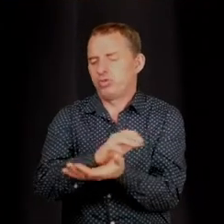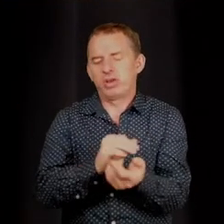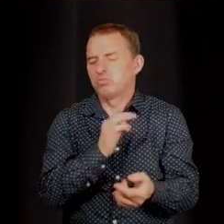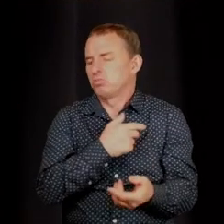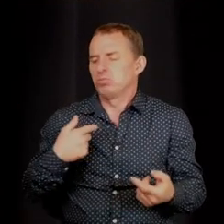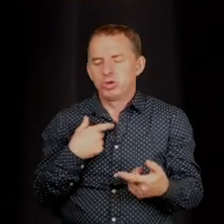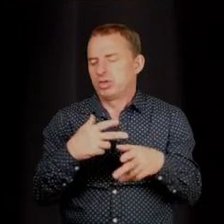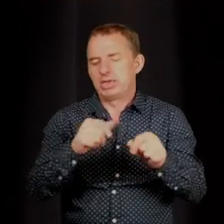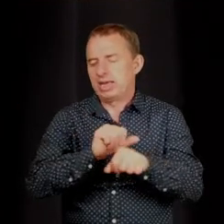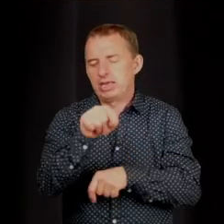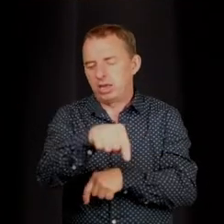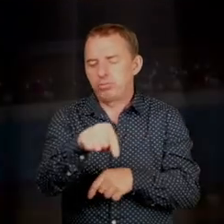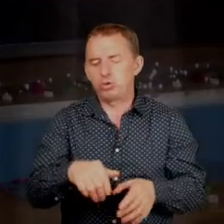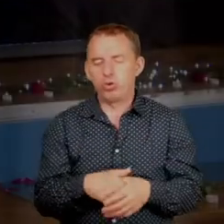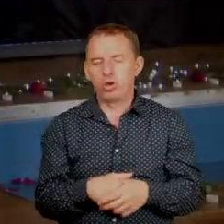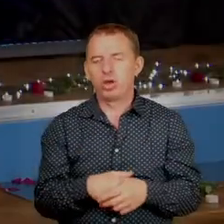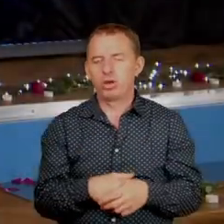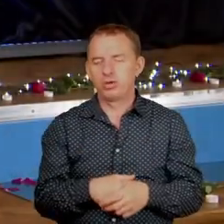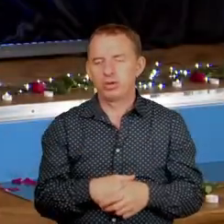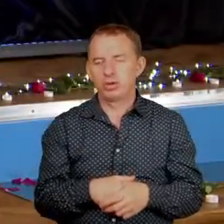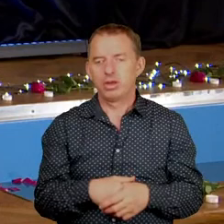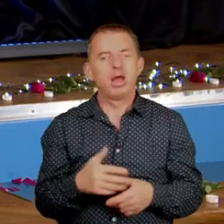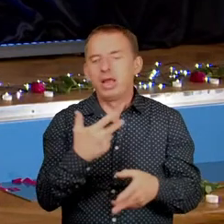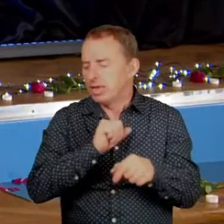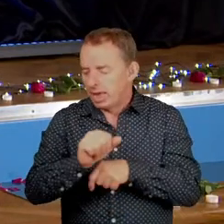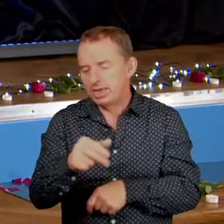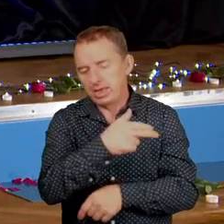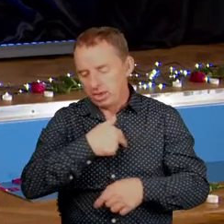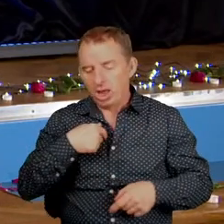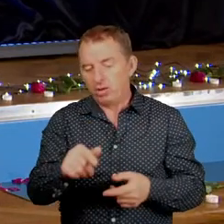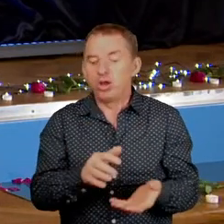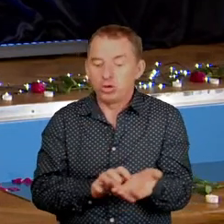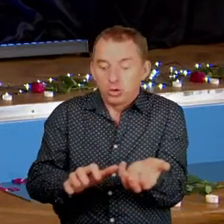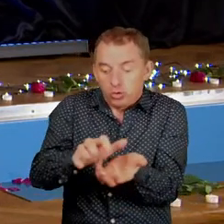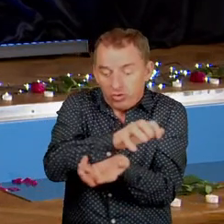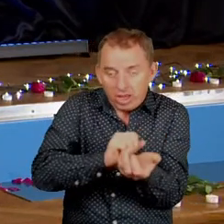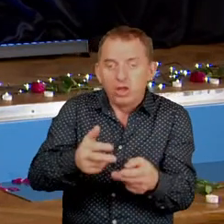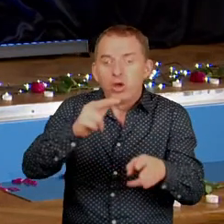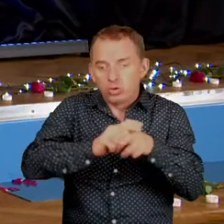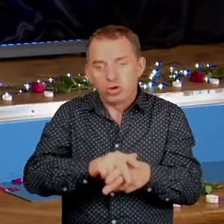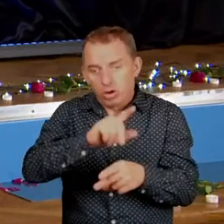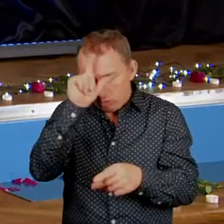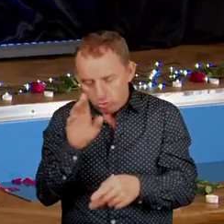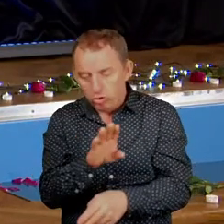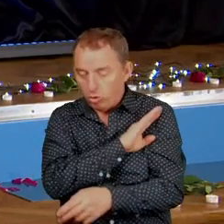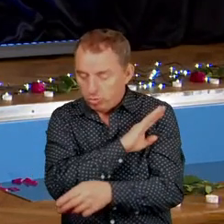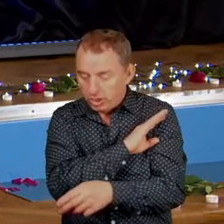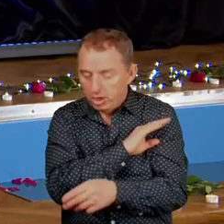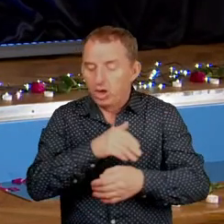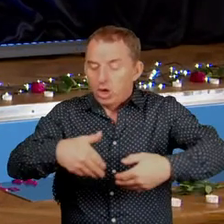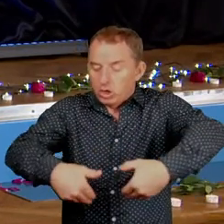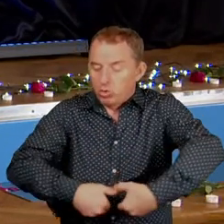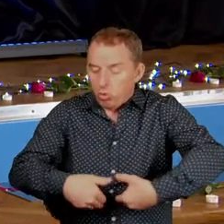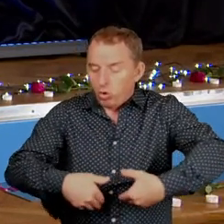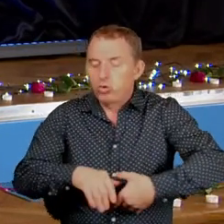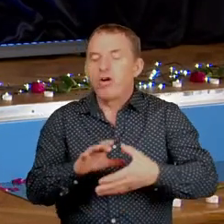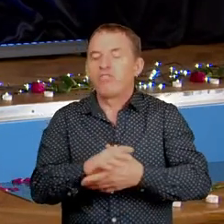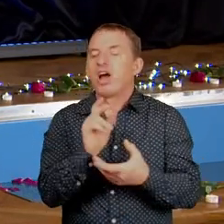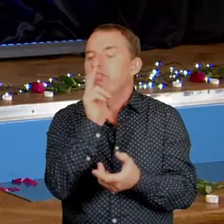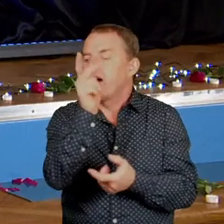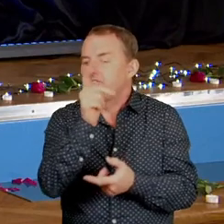are dying of starvation in Africa. Nie jest naszym domem świat, w którym ludzie umierają z głodu w Afryce. It is not our home